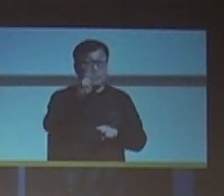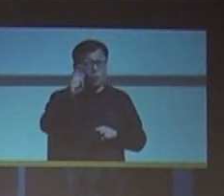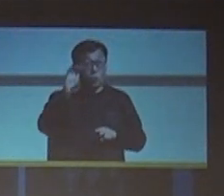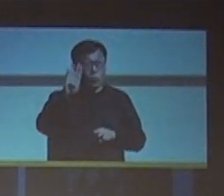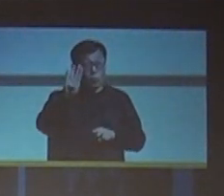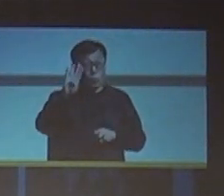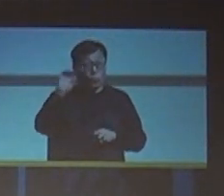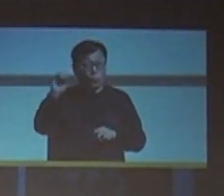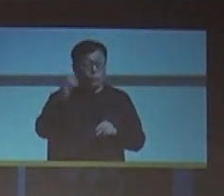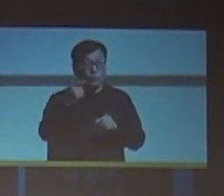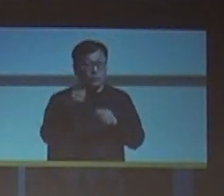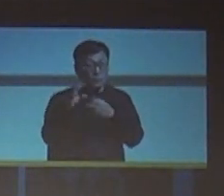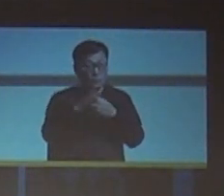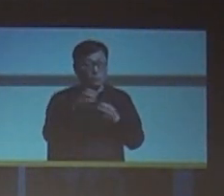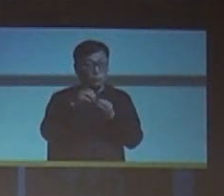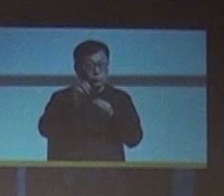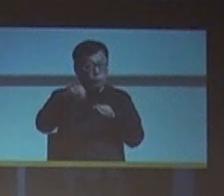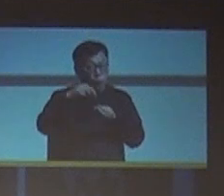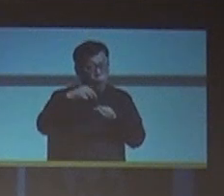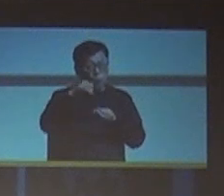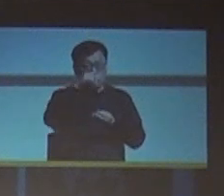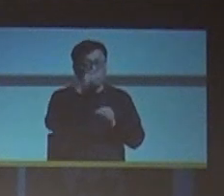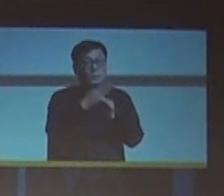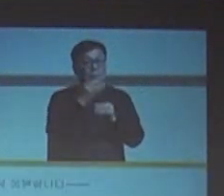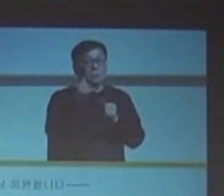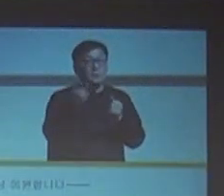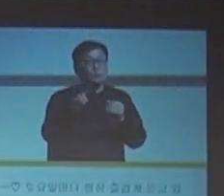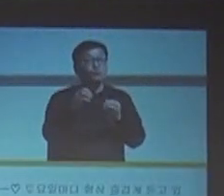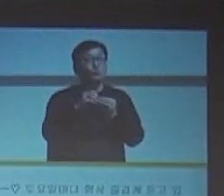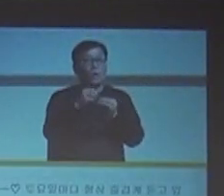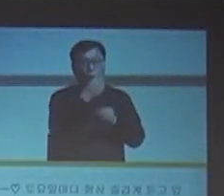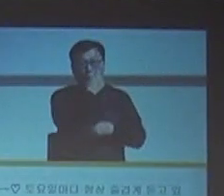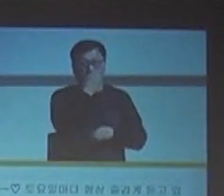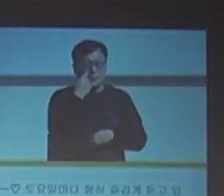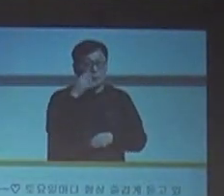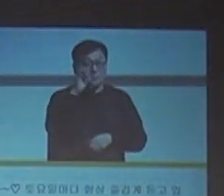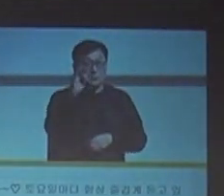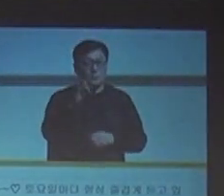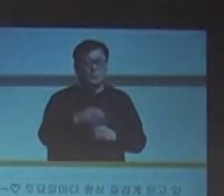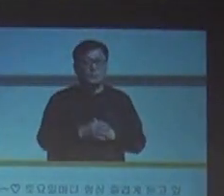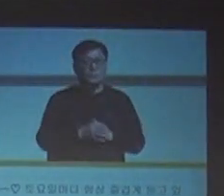또 어떤 이야기 들어왔는지 한번 문자 한번 보도록 하겠습니다. 네.